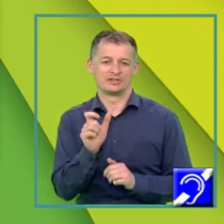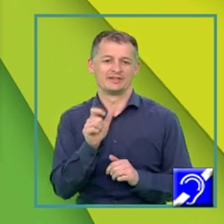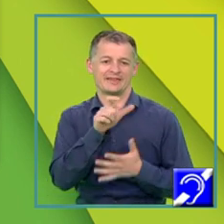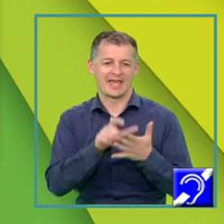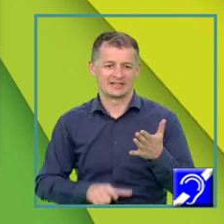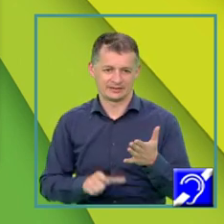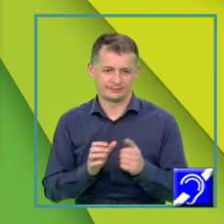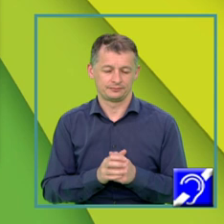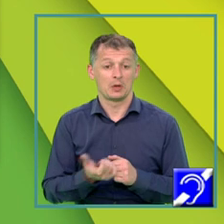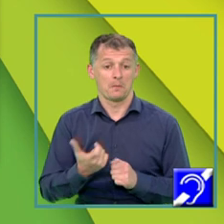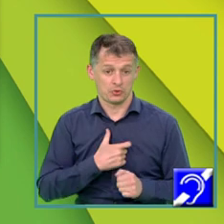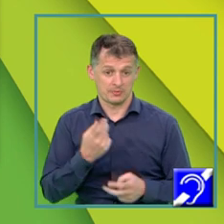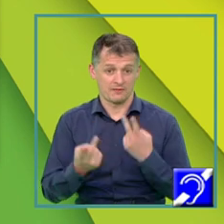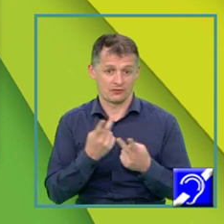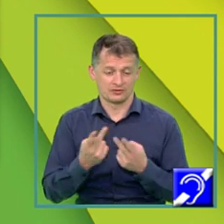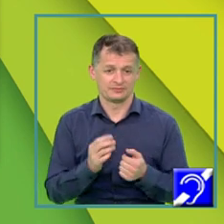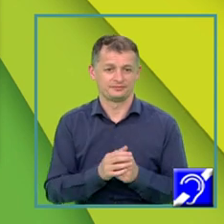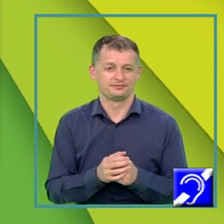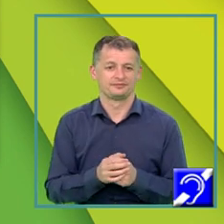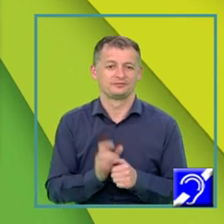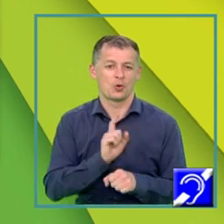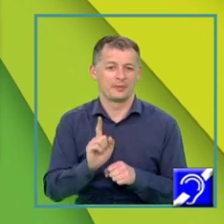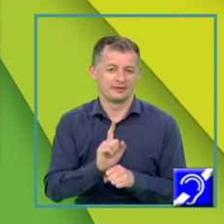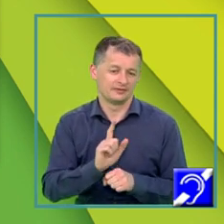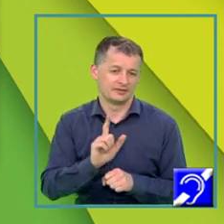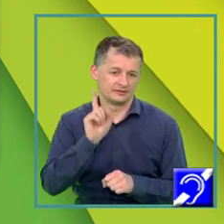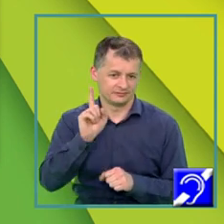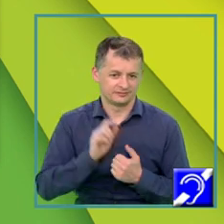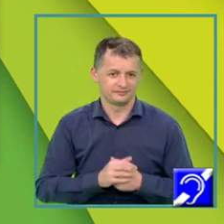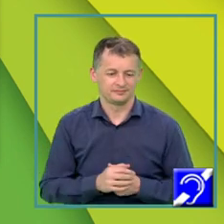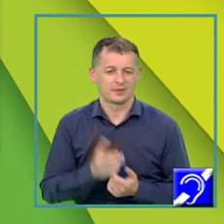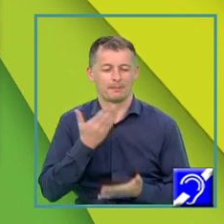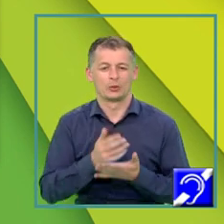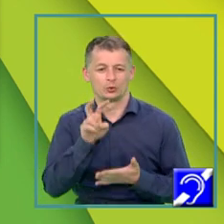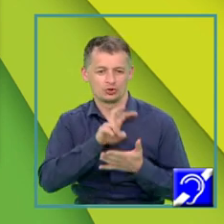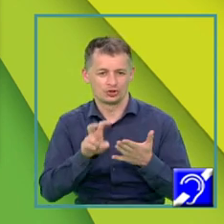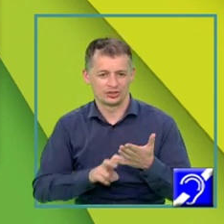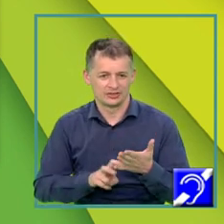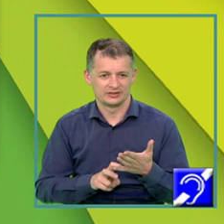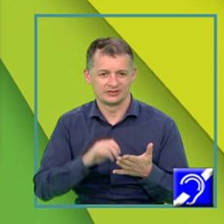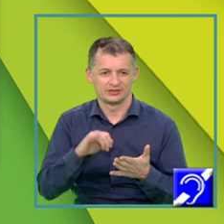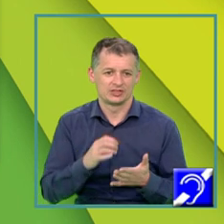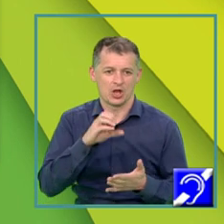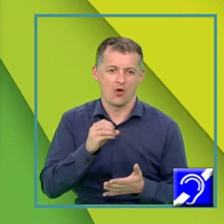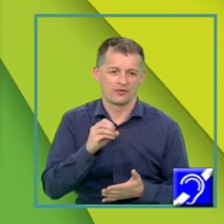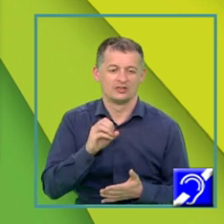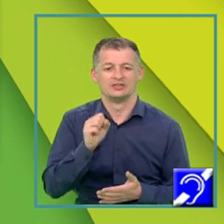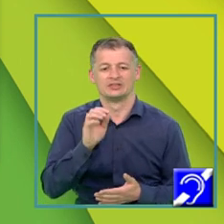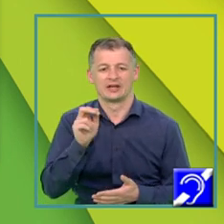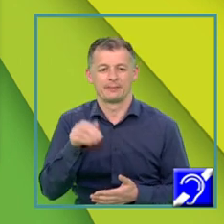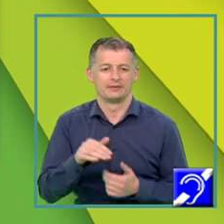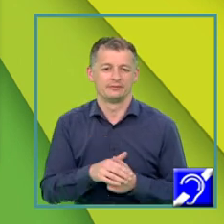putem folosi obiecte de tip extream totul citire respectiv of cream